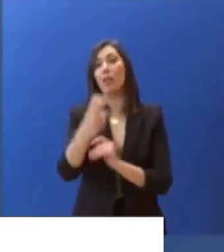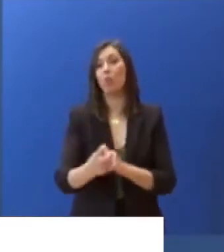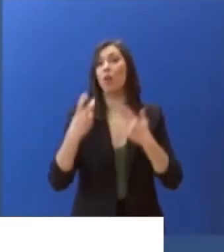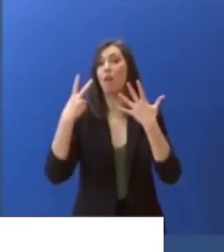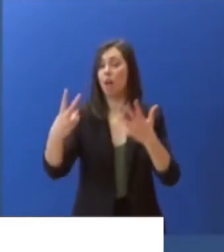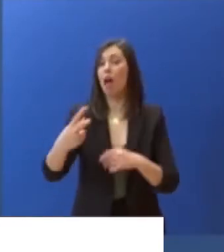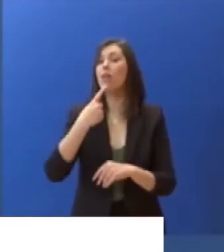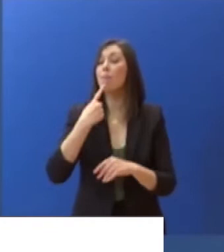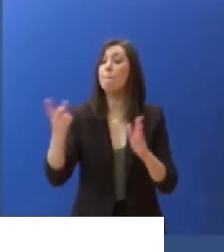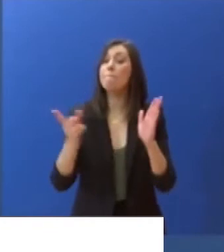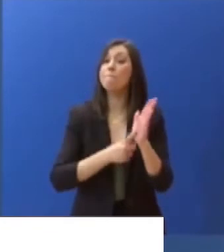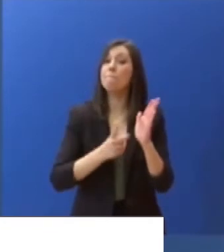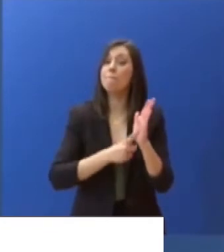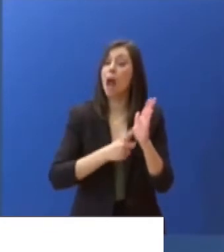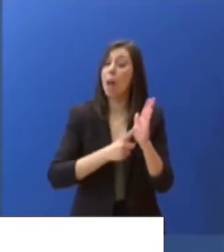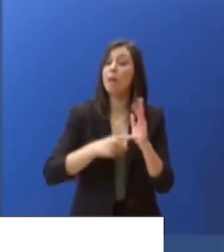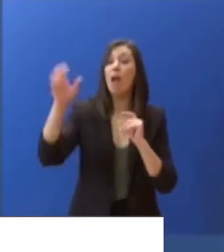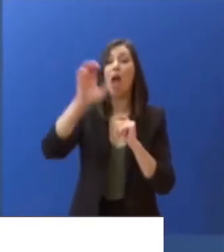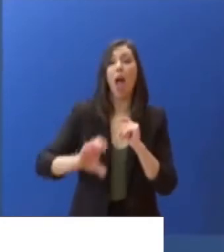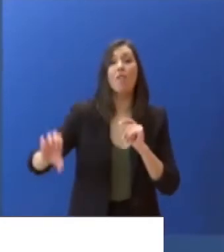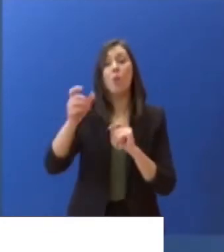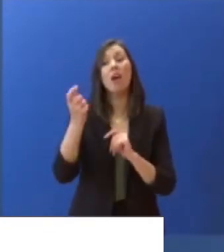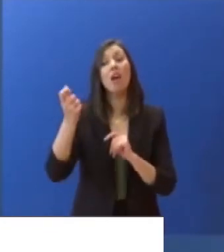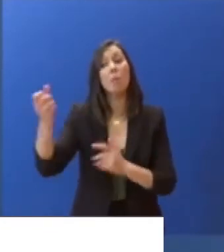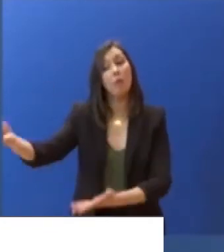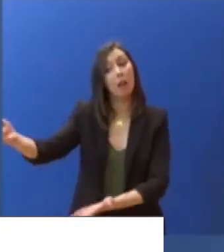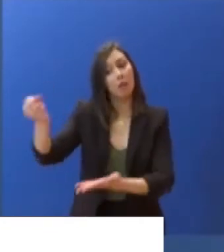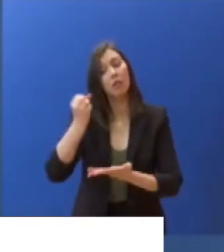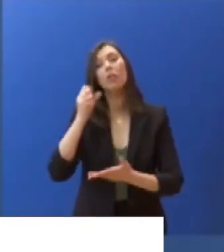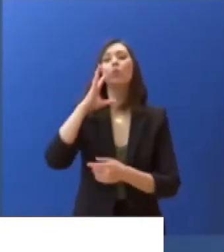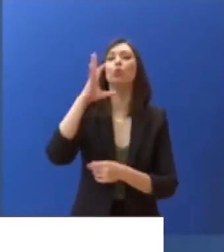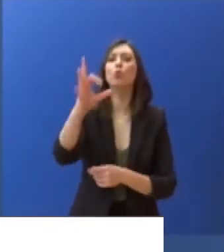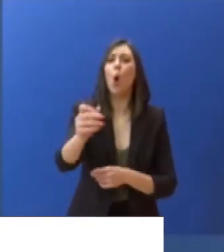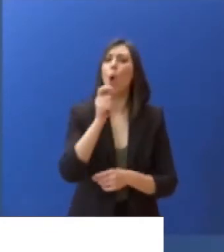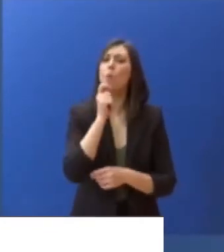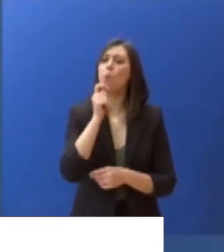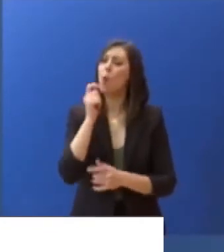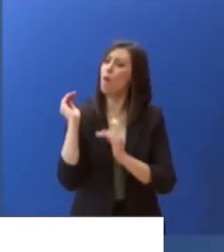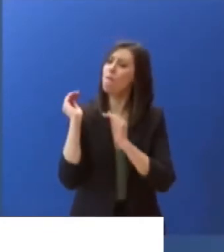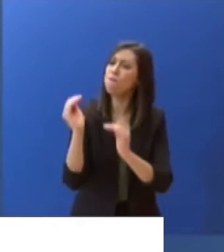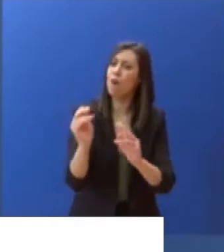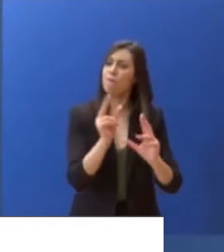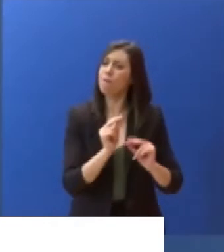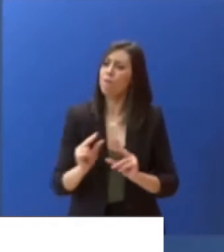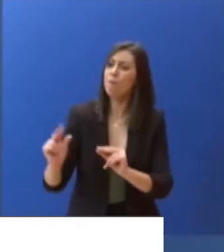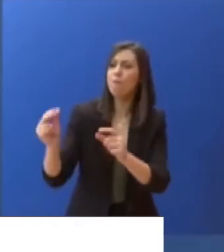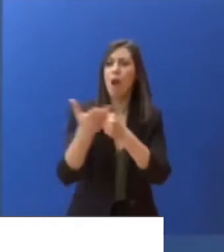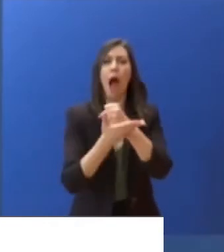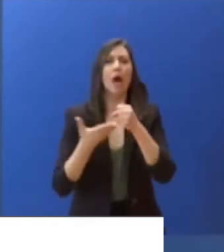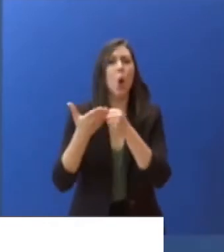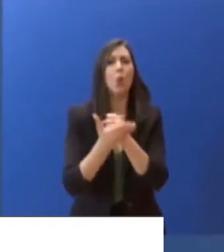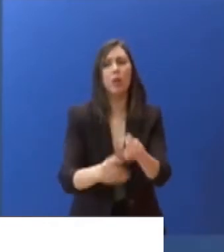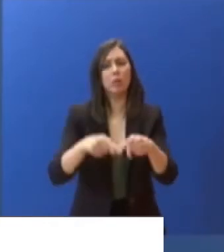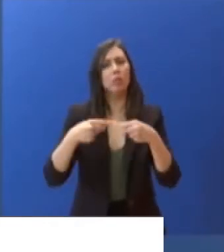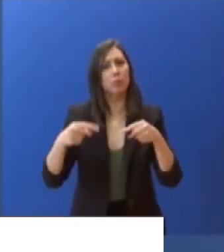από τον κοινοτικό προϋπολογισμό για τη χρηματοδότηση τόσο των παραδοσιακών πολιτικών της συνοχής και της κοινής αγροτικής πολιτικής, όσο και